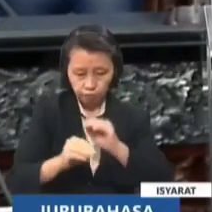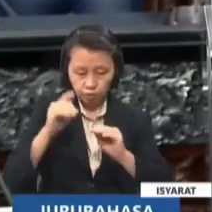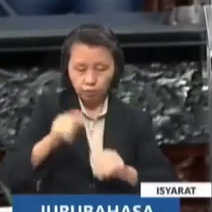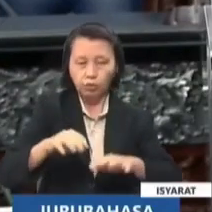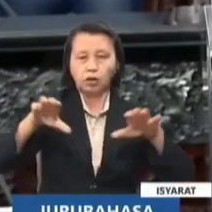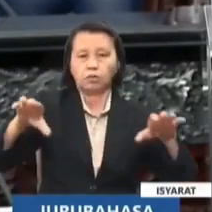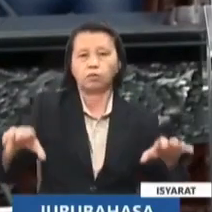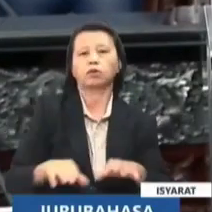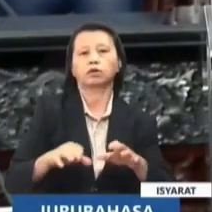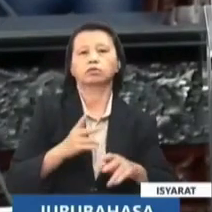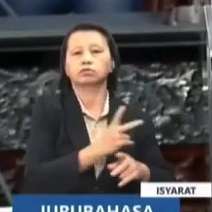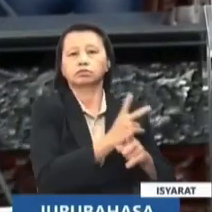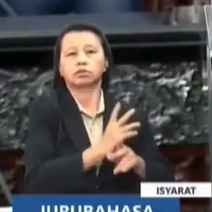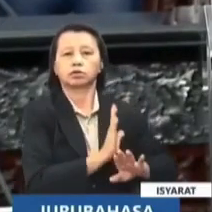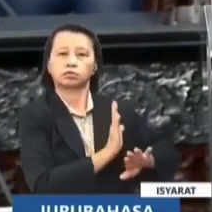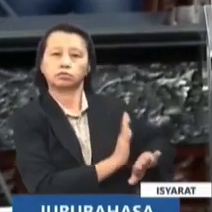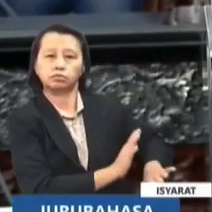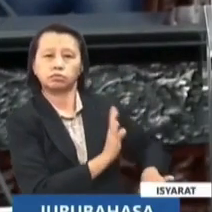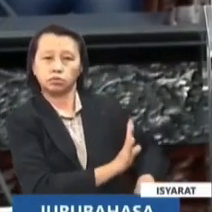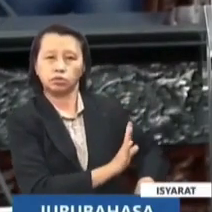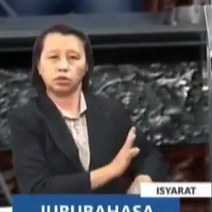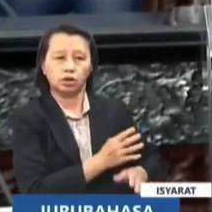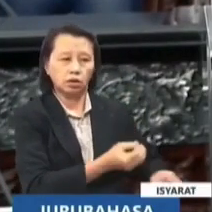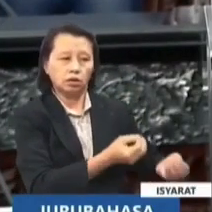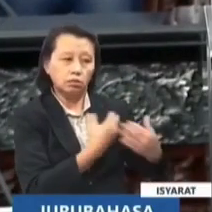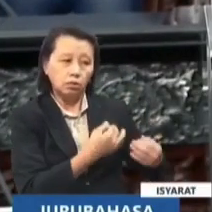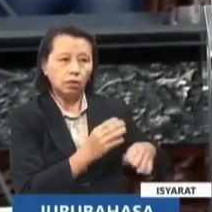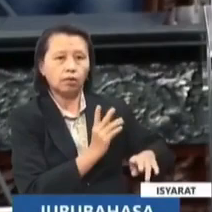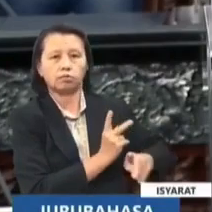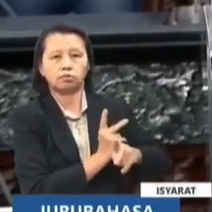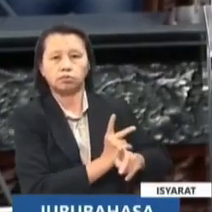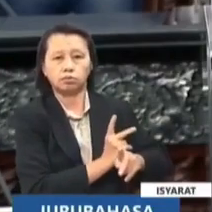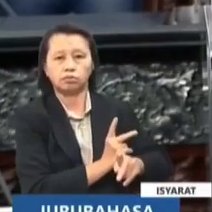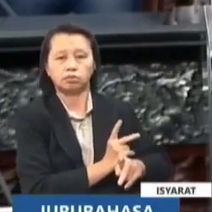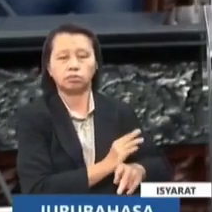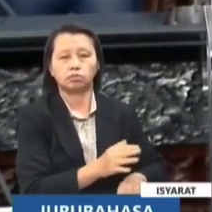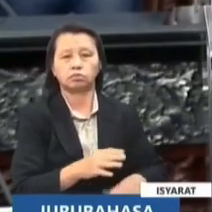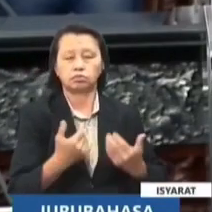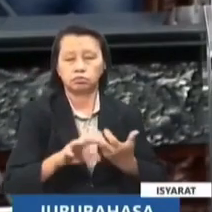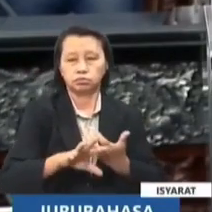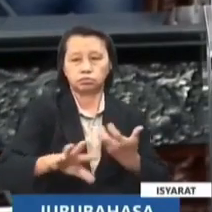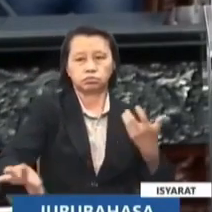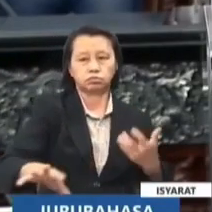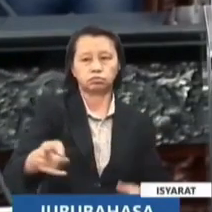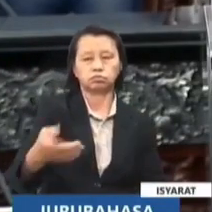memperoleh pelaksanaan perlindungan memberi maklumat dan seterusnya mengekangkan kes salah guna,